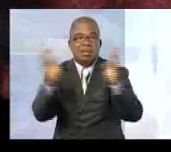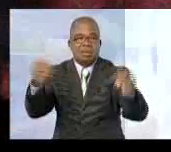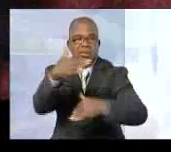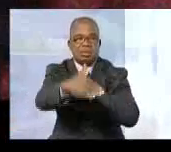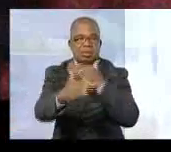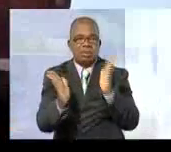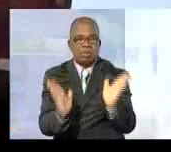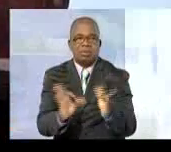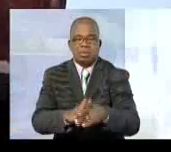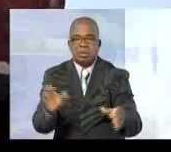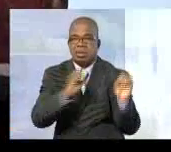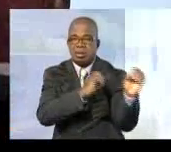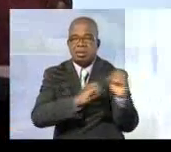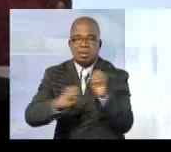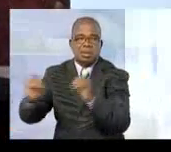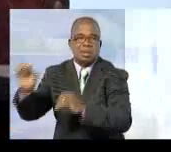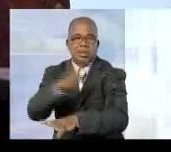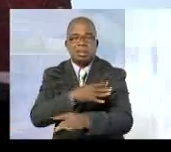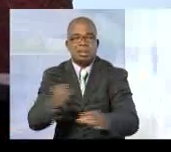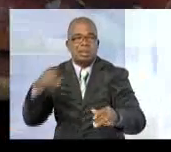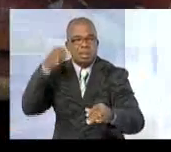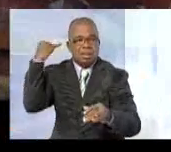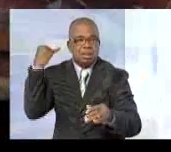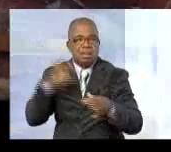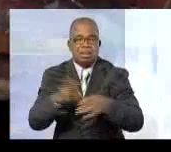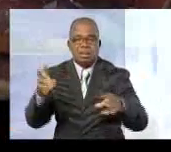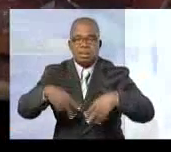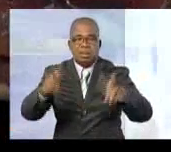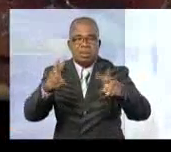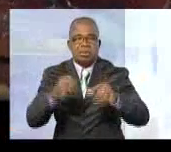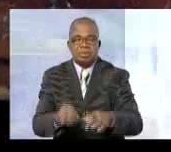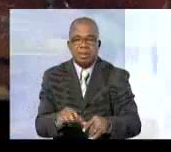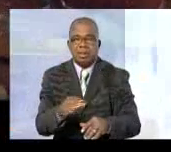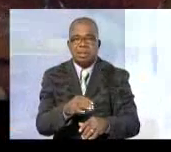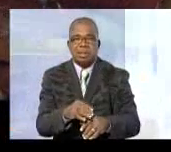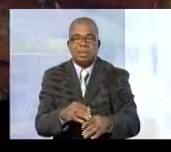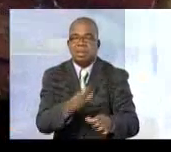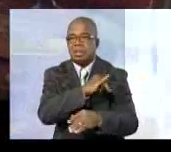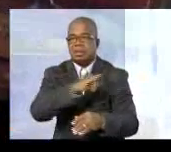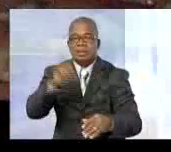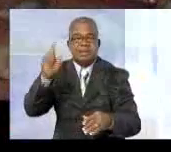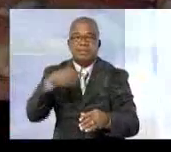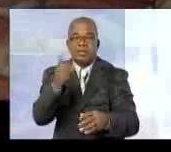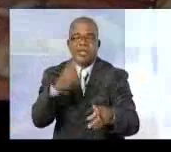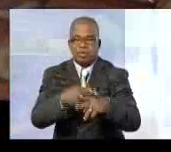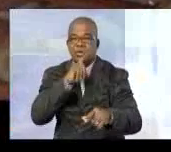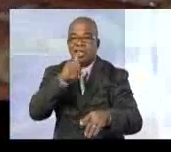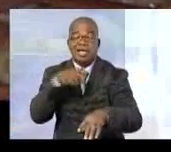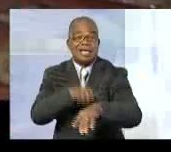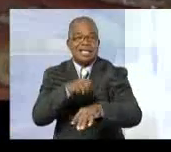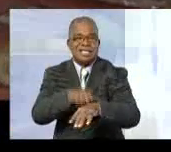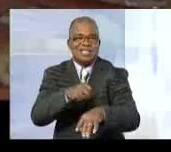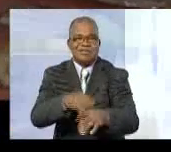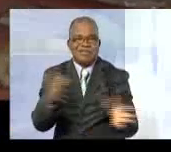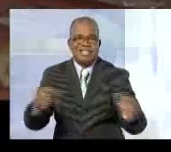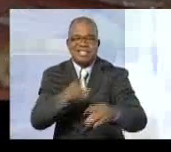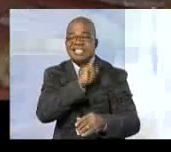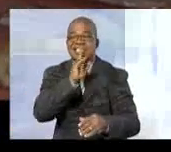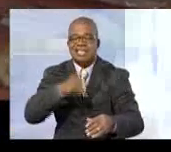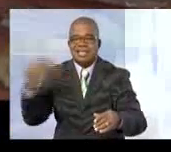de l'Organisation japonaise du commerce extérieur, la JETRO. Ishige Hiroyuki a été reçu par le président de